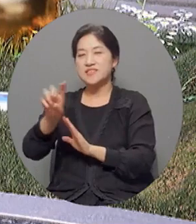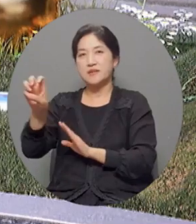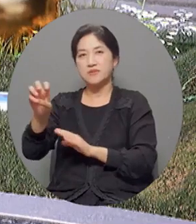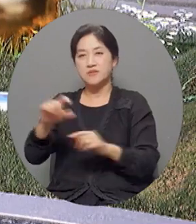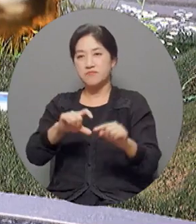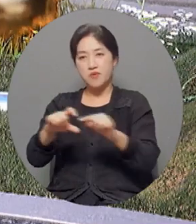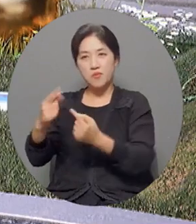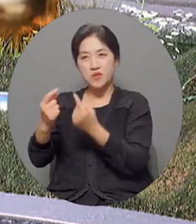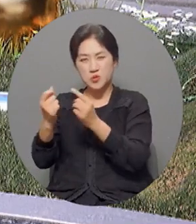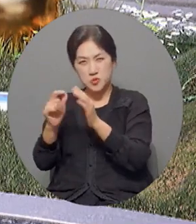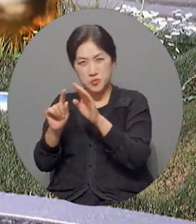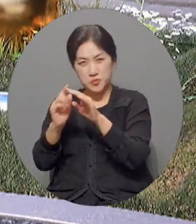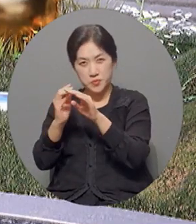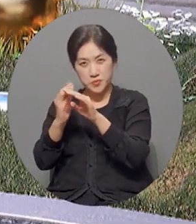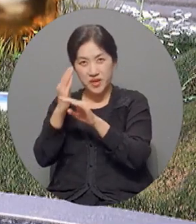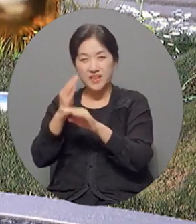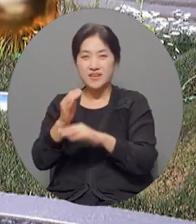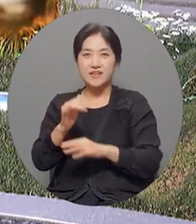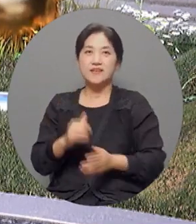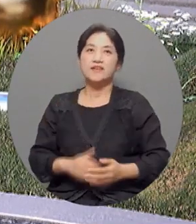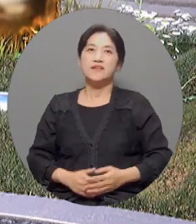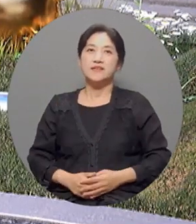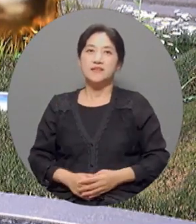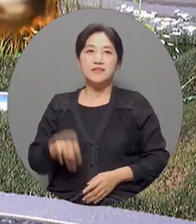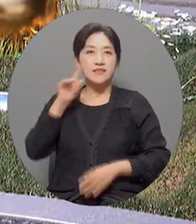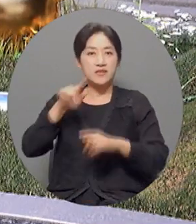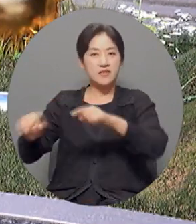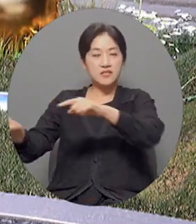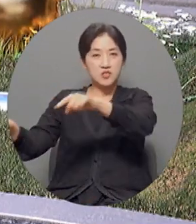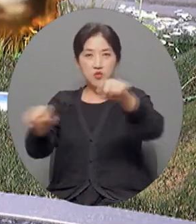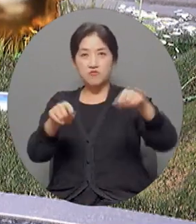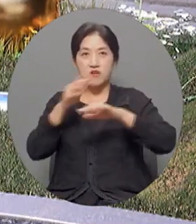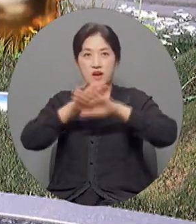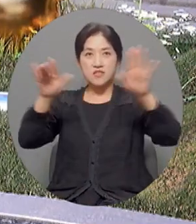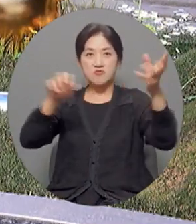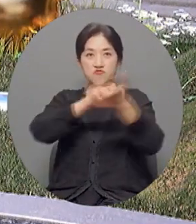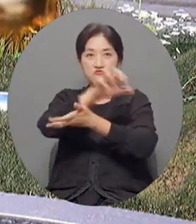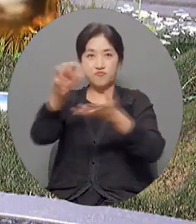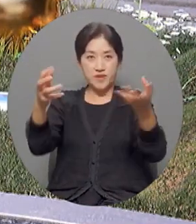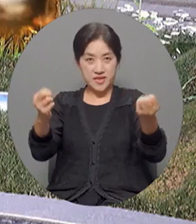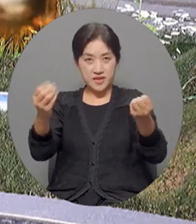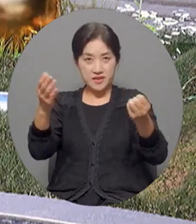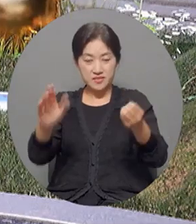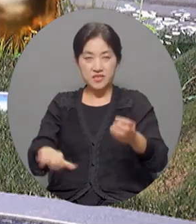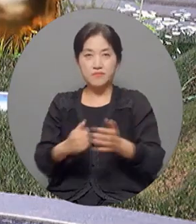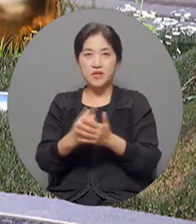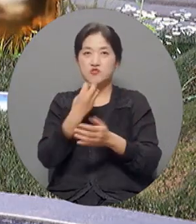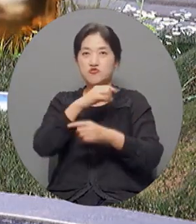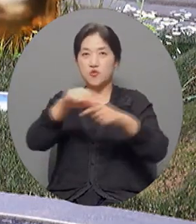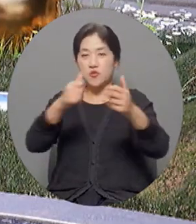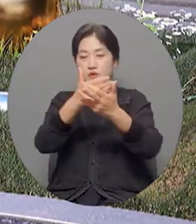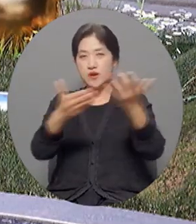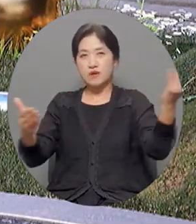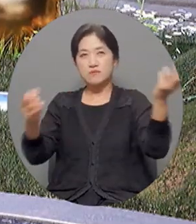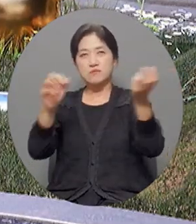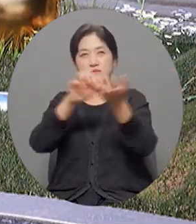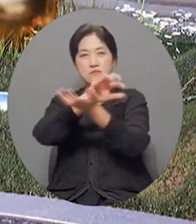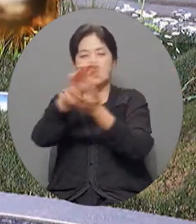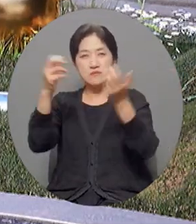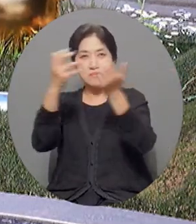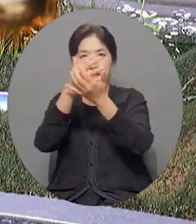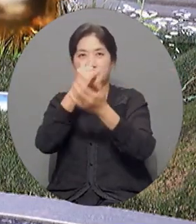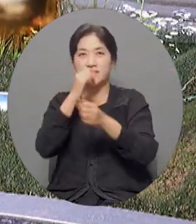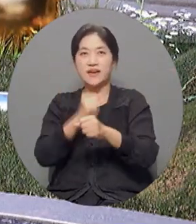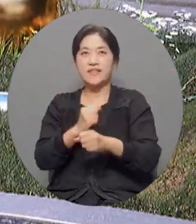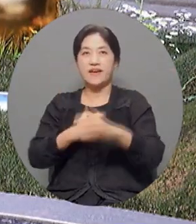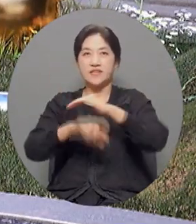수준을 약간 웃도는 정도겠습니다. 내일 전국에 하늘 구름이 많겠지만 수도권과 강원도는 대체로 흐리겠습니다. 아침